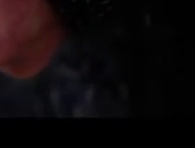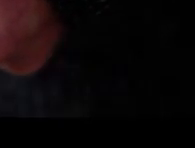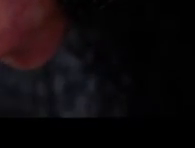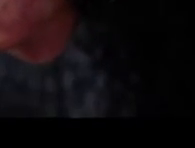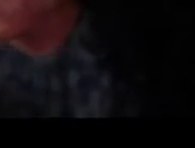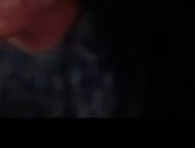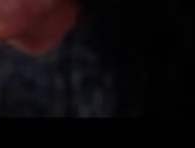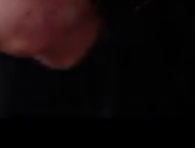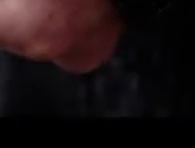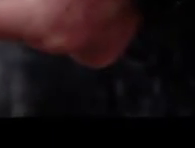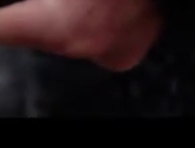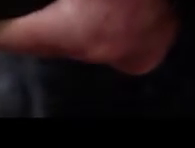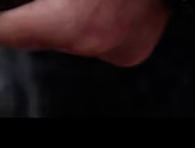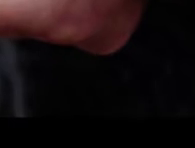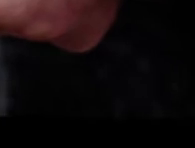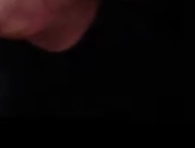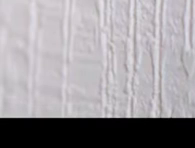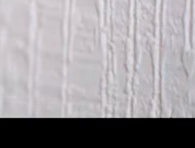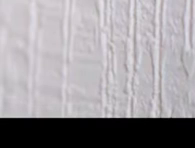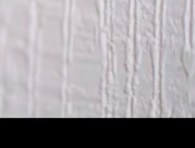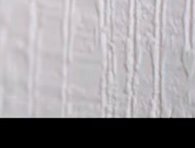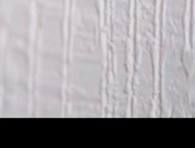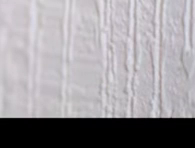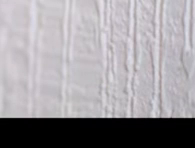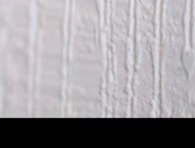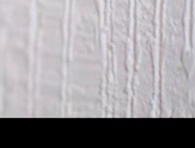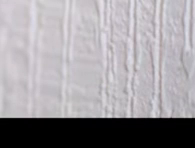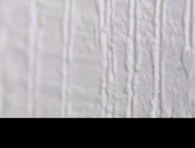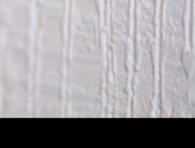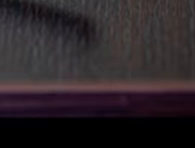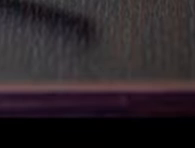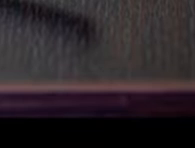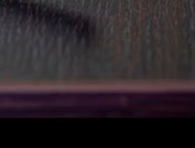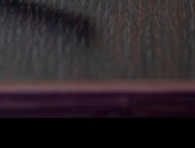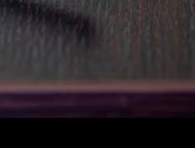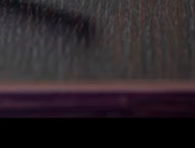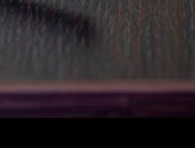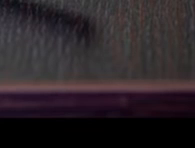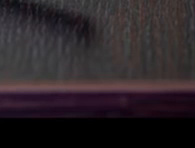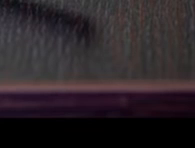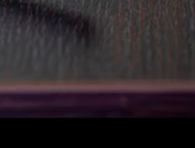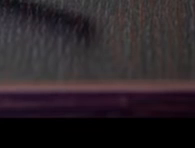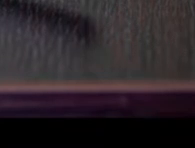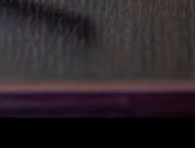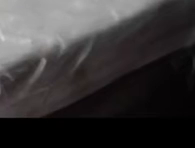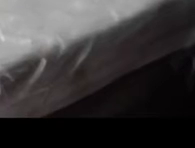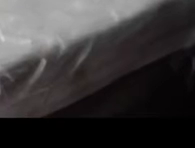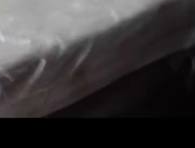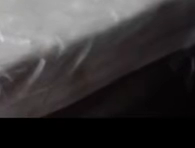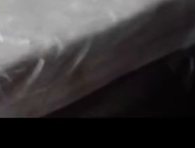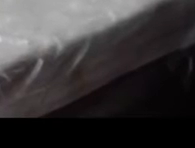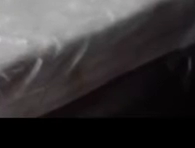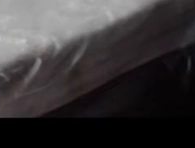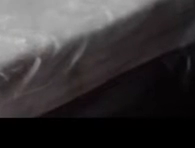необходимо проконтролировать остаточную намагниченность детали. Для этого используется магнитометр Техномаг с преобразователем G2S.